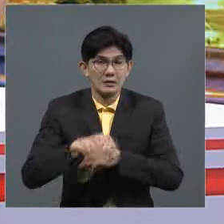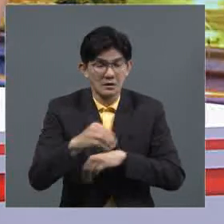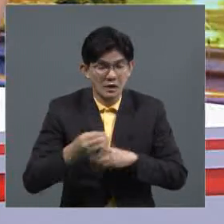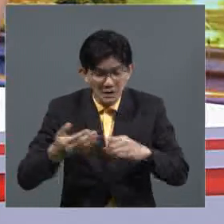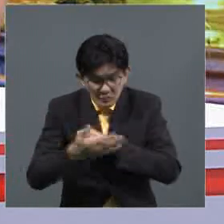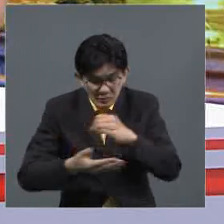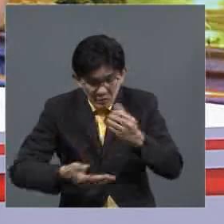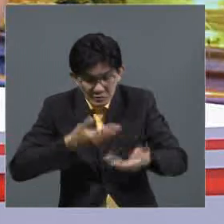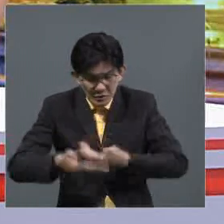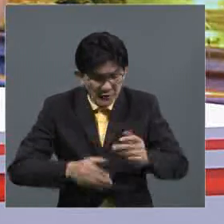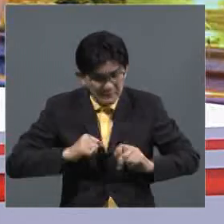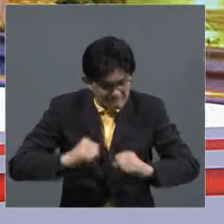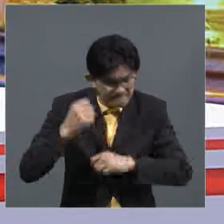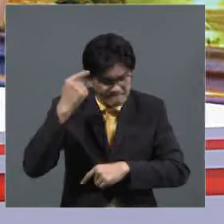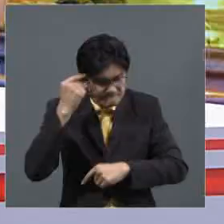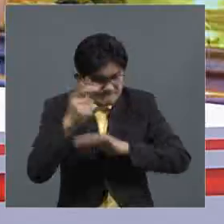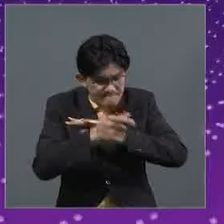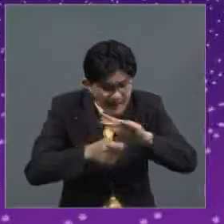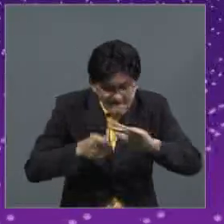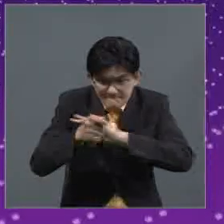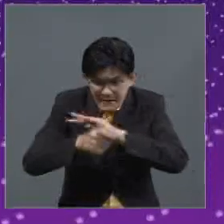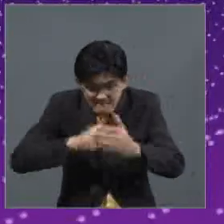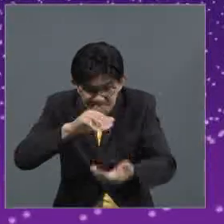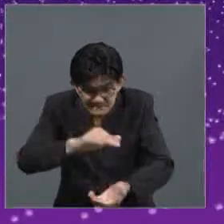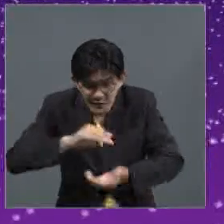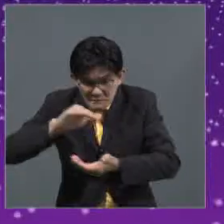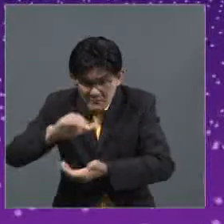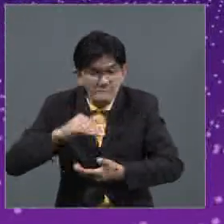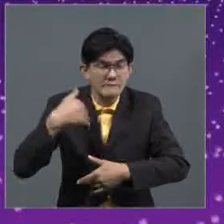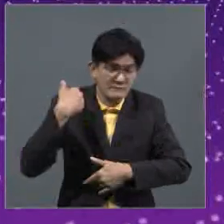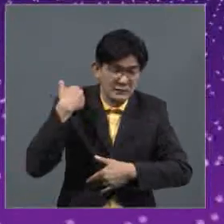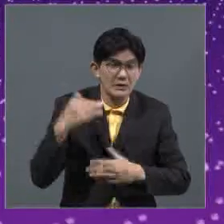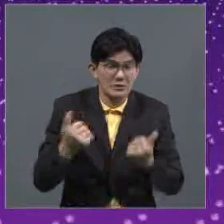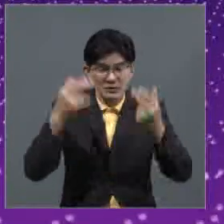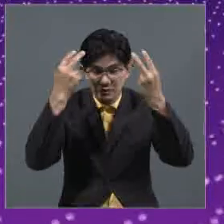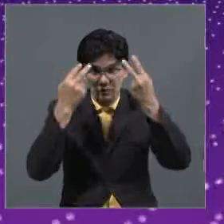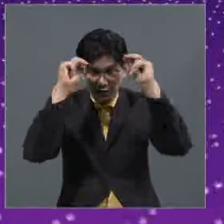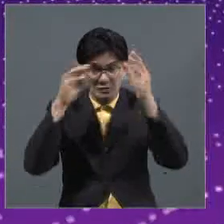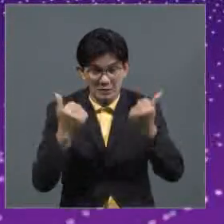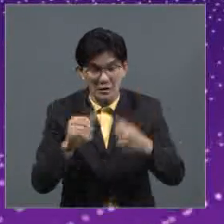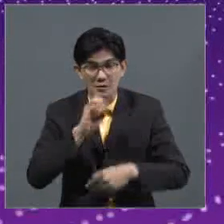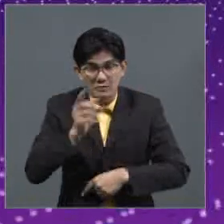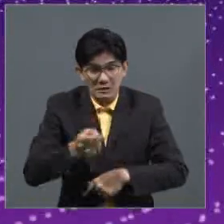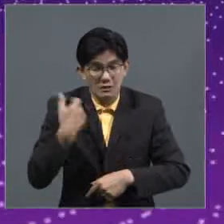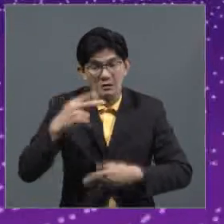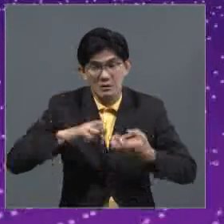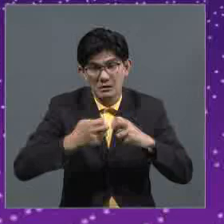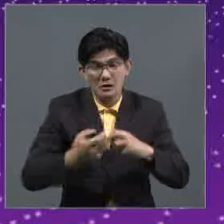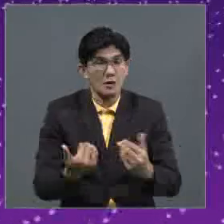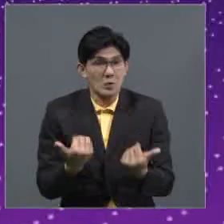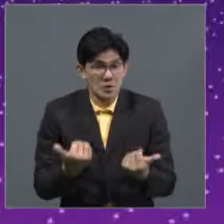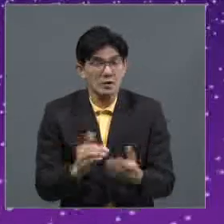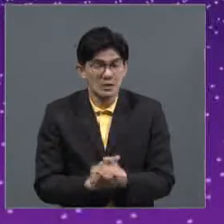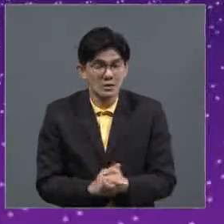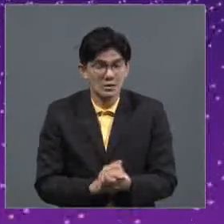ดก็ยังคงมีความพยายามค่ะในการที่จะลักลอบลำเลียงยาเสพติดซึ่งทางด้านนายกรัฐมนตรีเองก็ได้เน้นย้ำค่ะถึงปัญหานี้ที่วัน